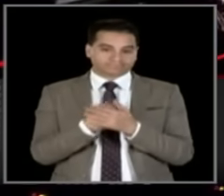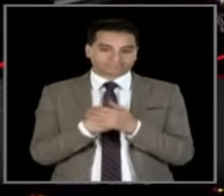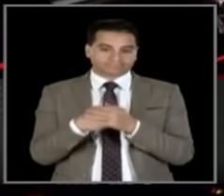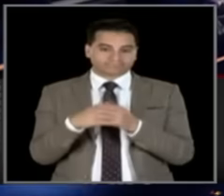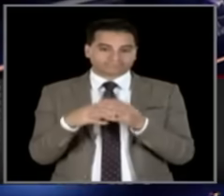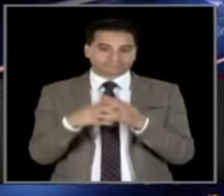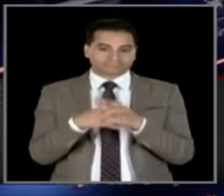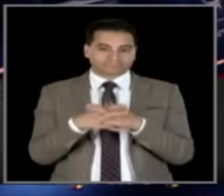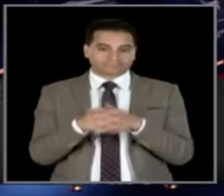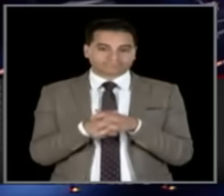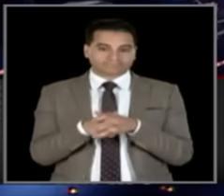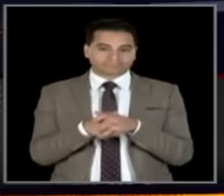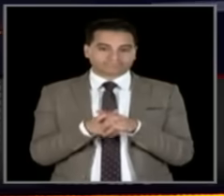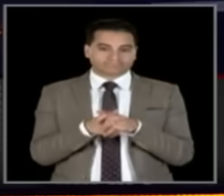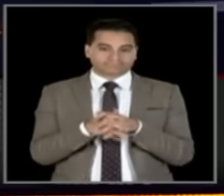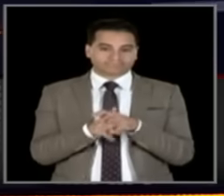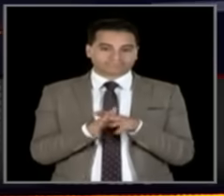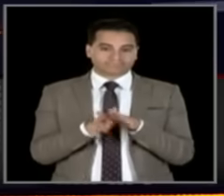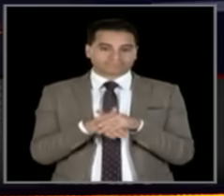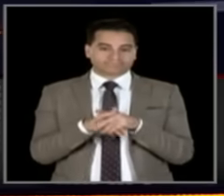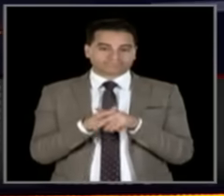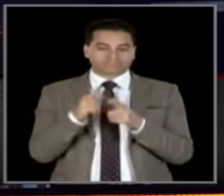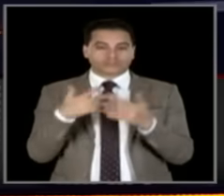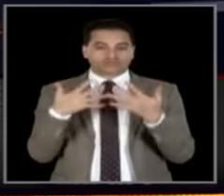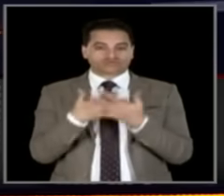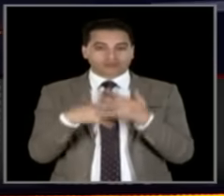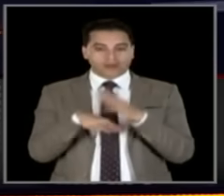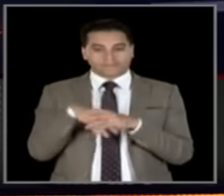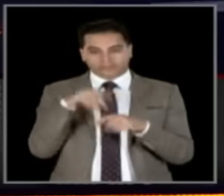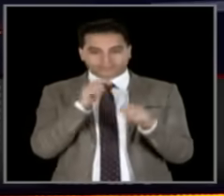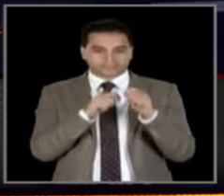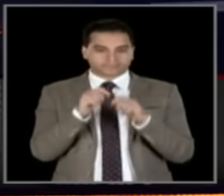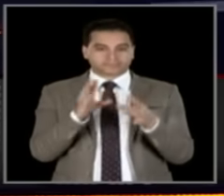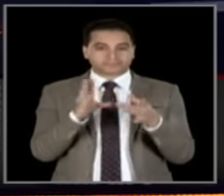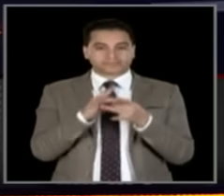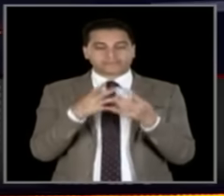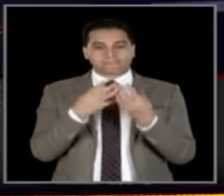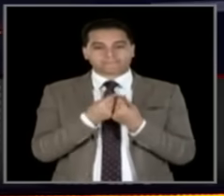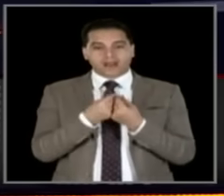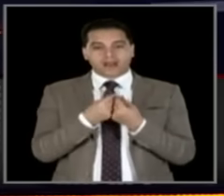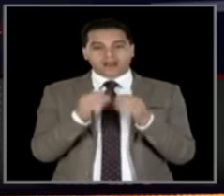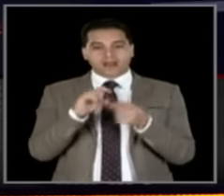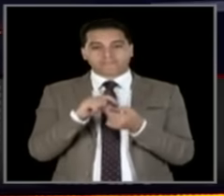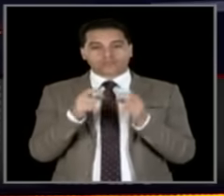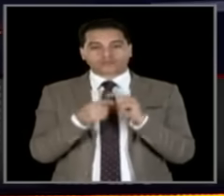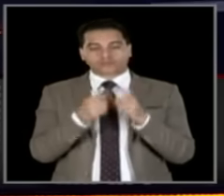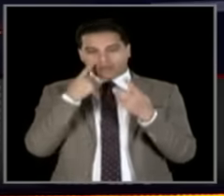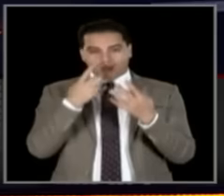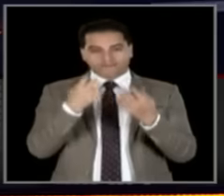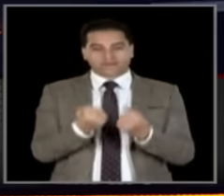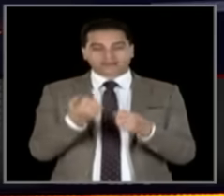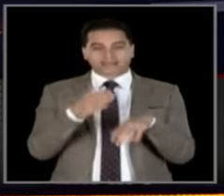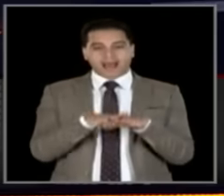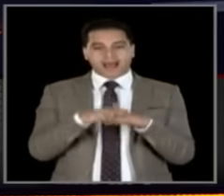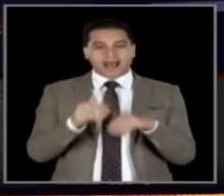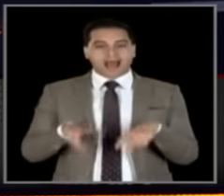كشركة تابعة لجمعية الحفاظ على الحياة